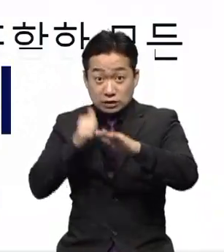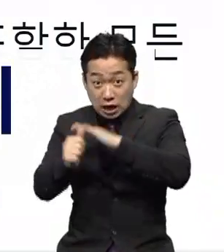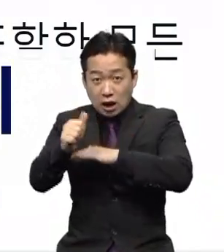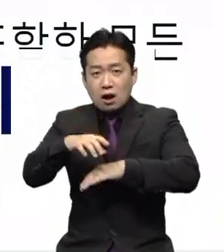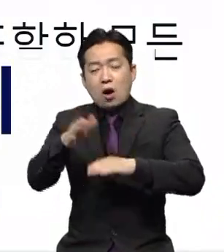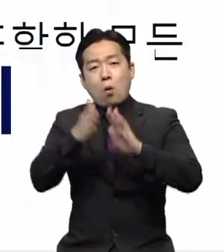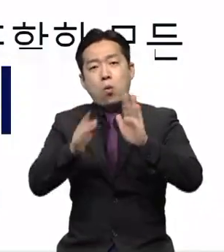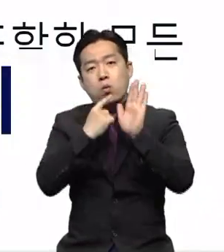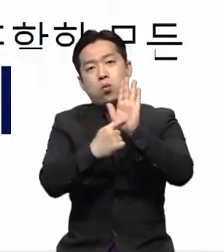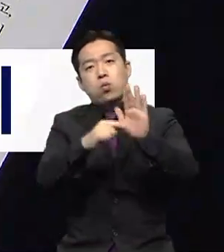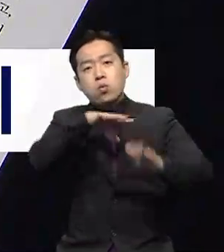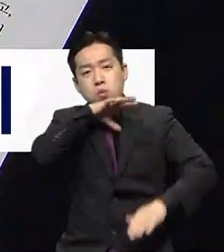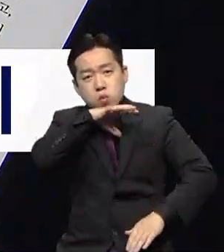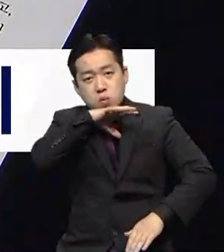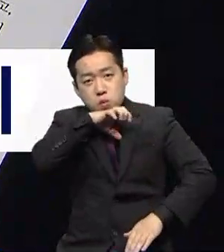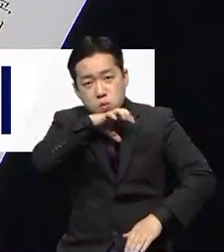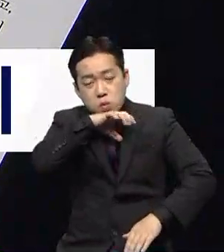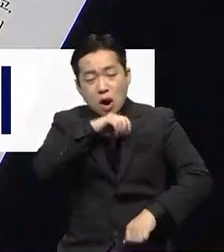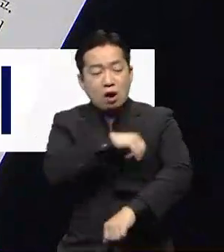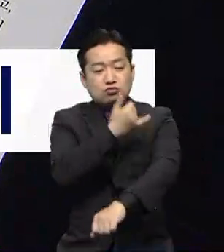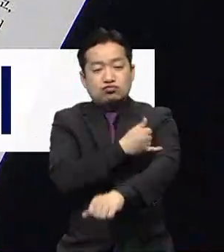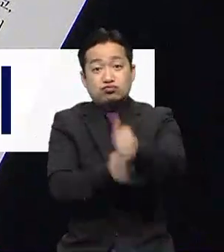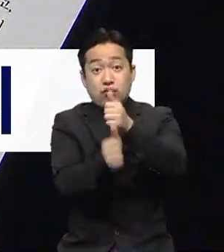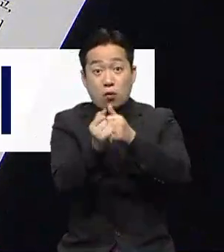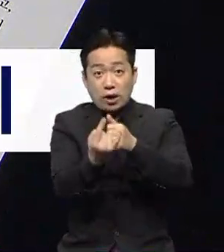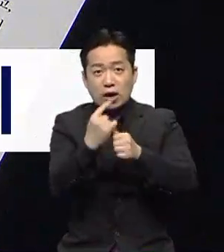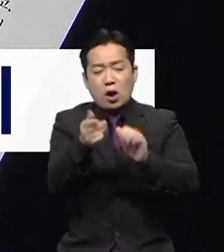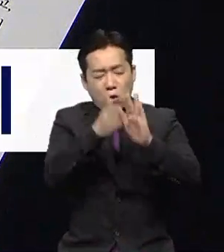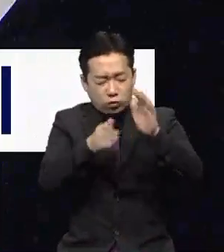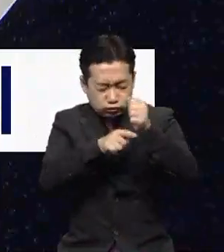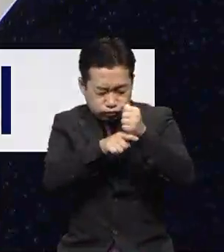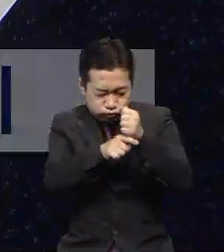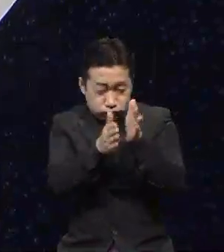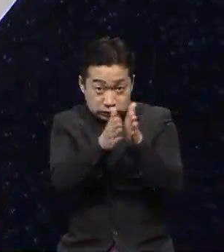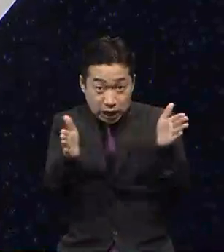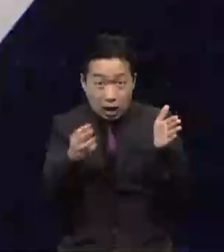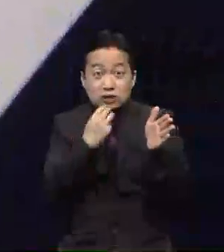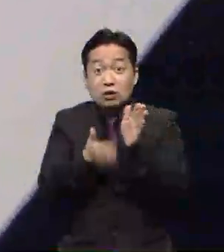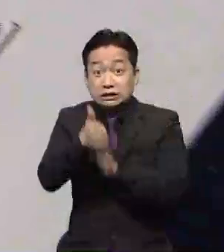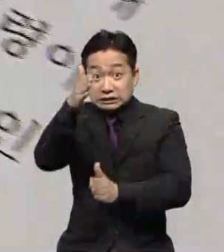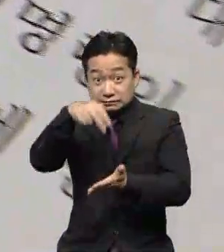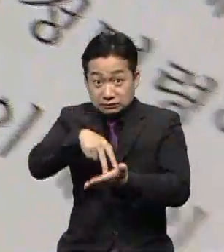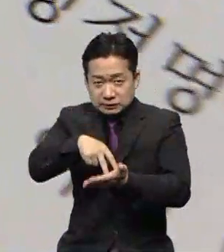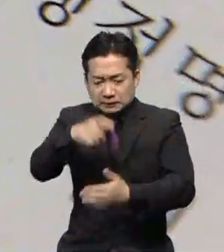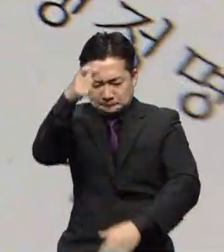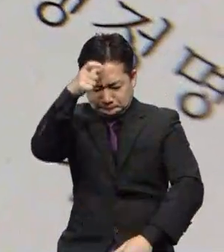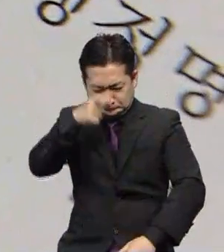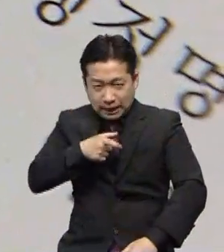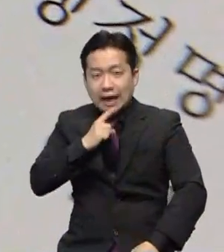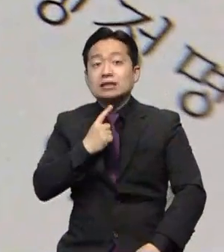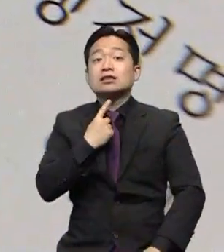이어 국가인권위원회도 조사에 착수했습니다. 그래도 서울시는 물러서지 않았습니다.